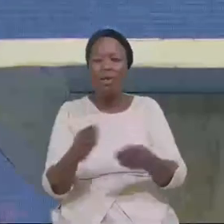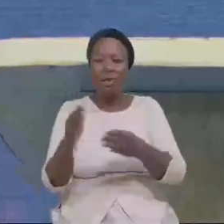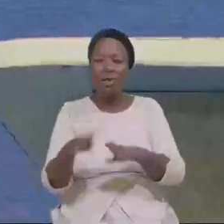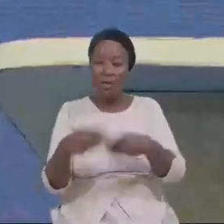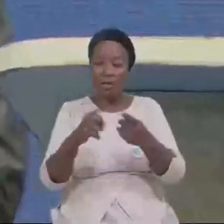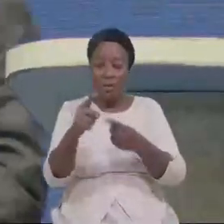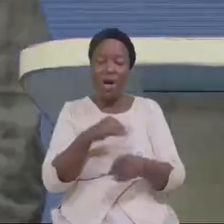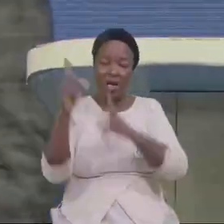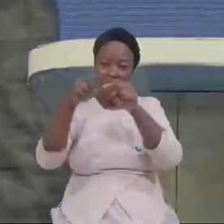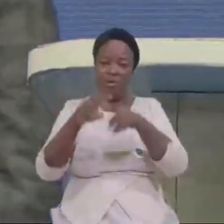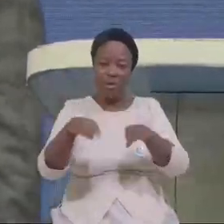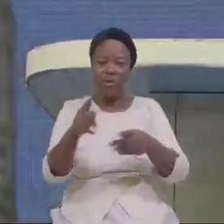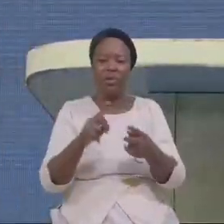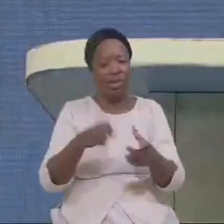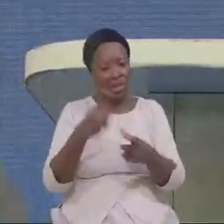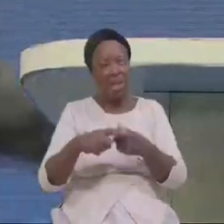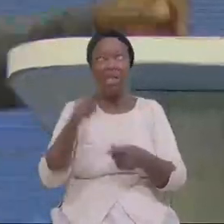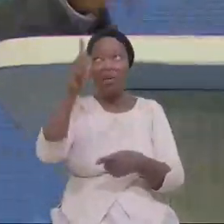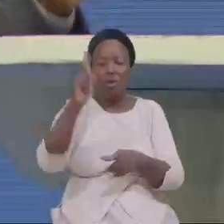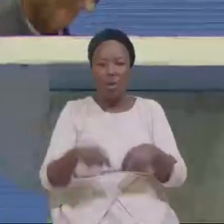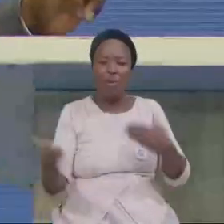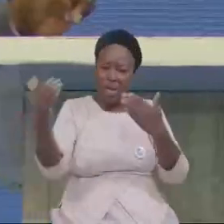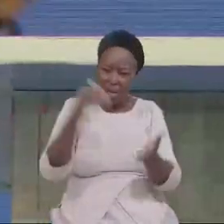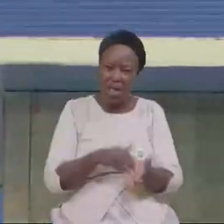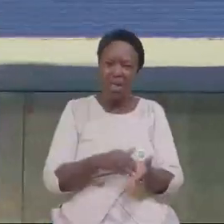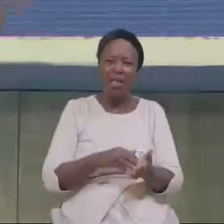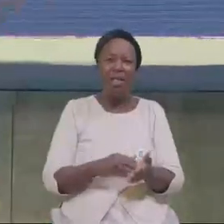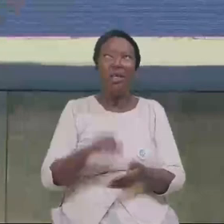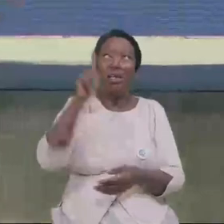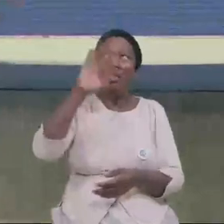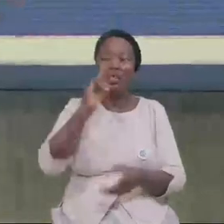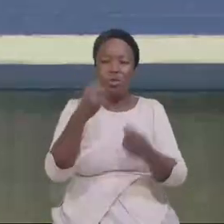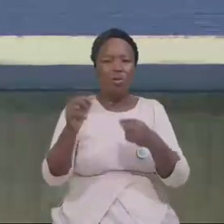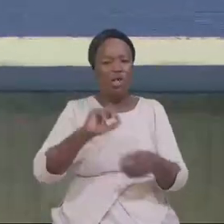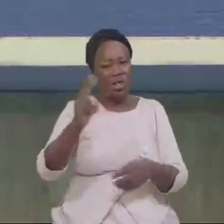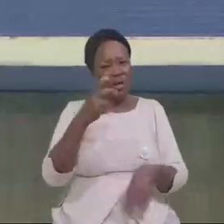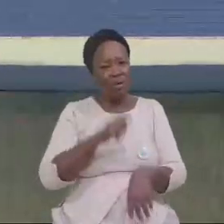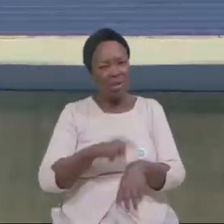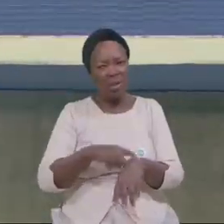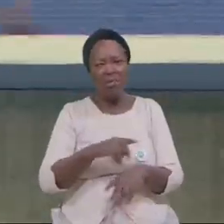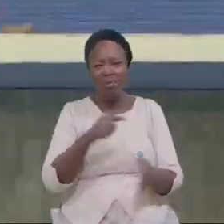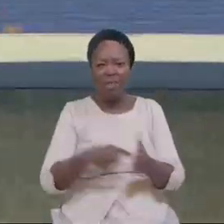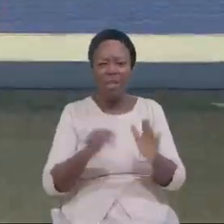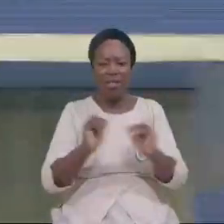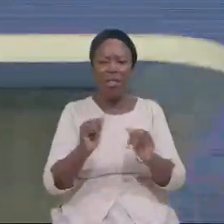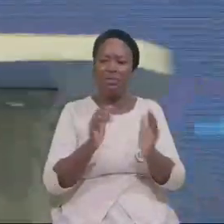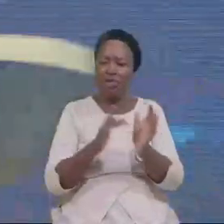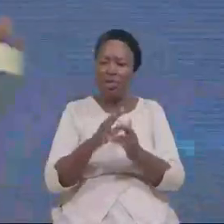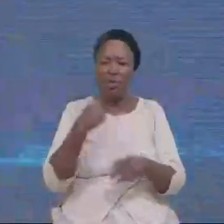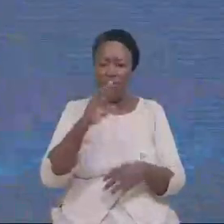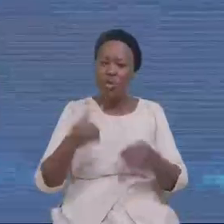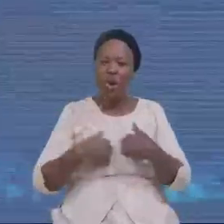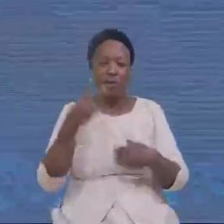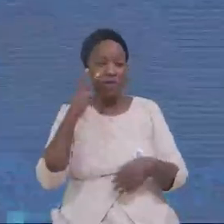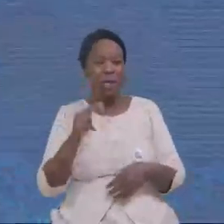donner, alors il viendra encore. Et il viendra la deuxième fois, ce même Jésus que vous